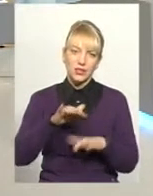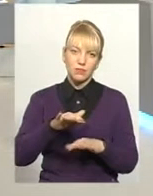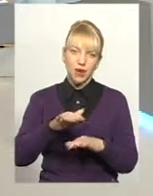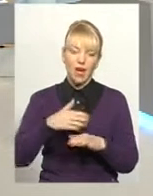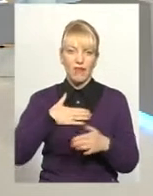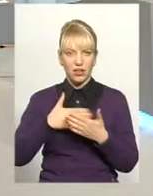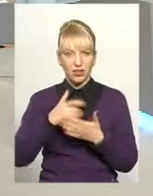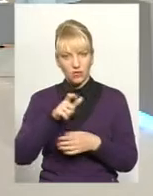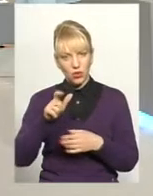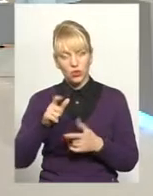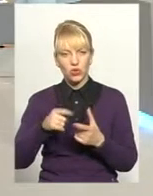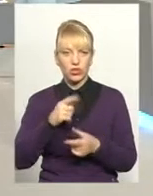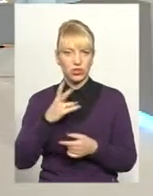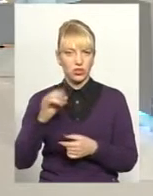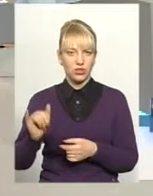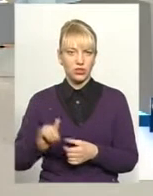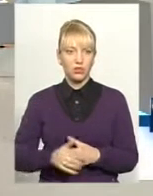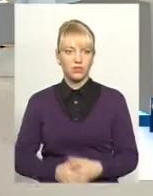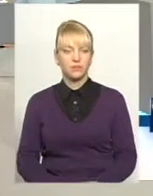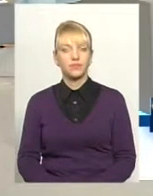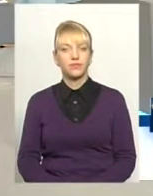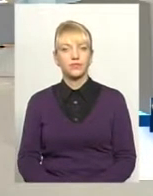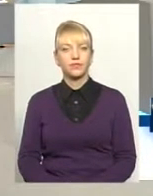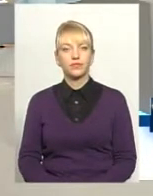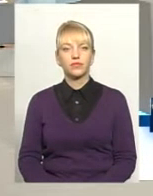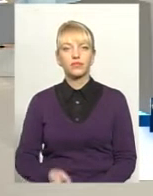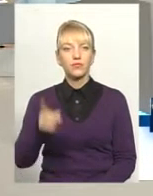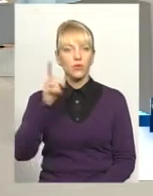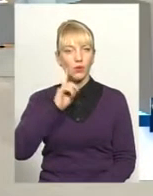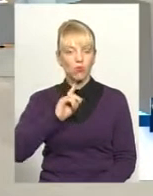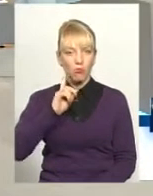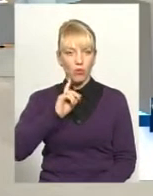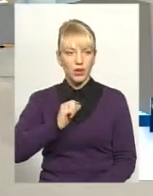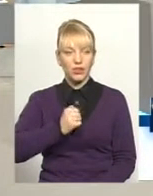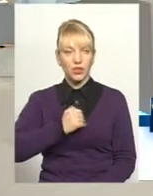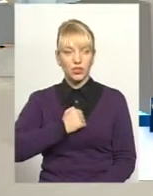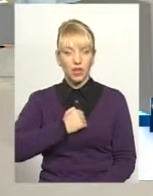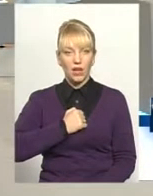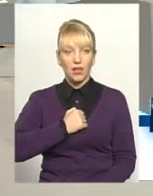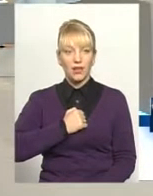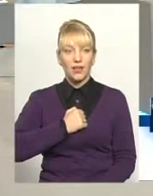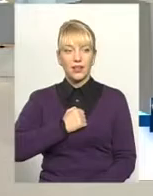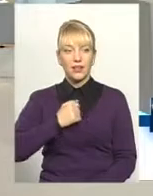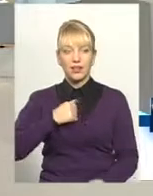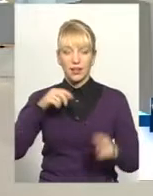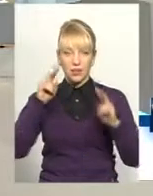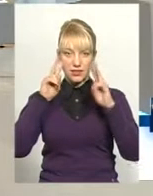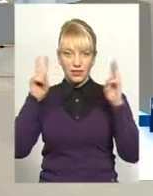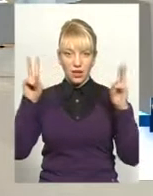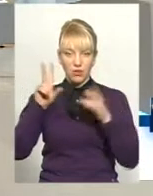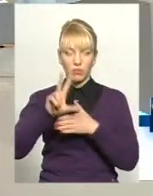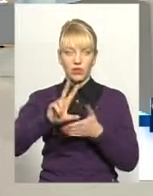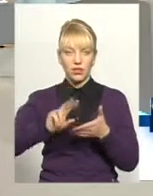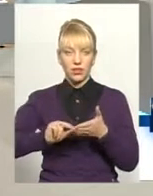такі прояви от саме громадської активності? Ну, поки що, на жаль, я не знаю прикладів.